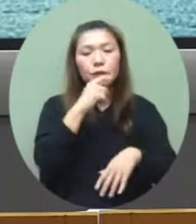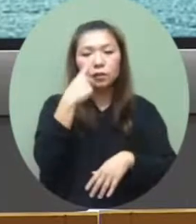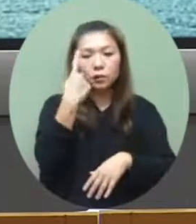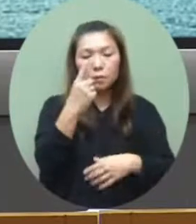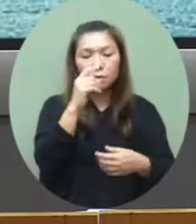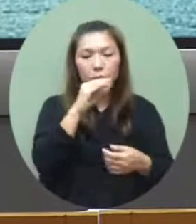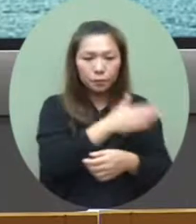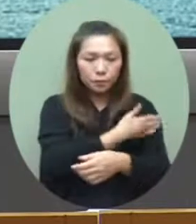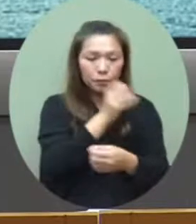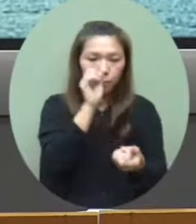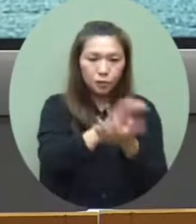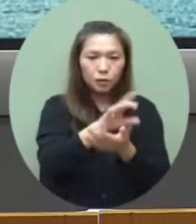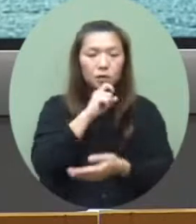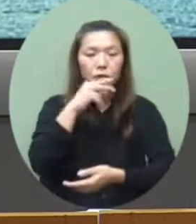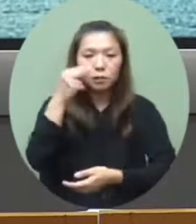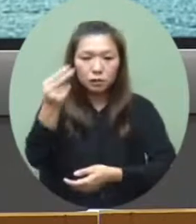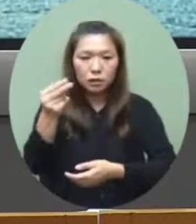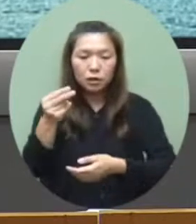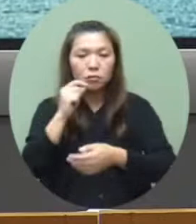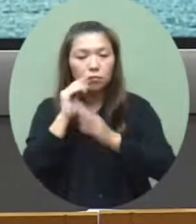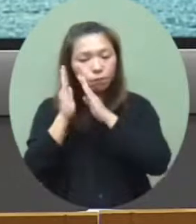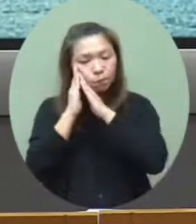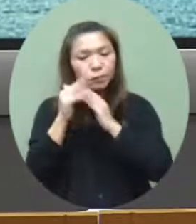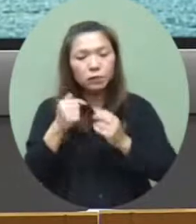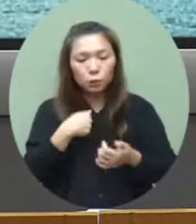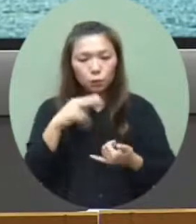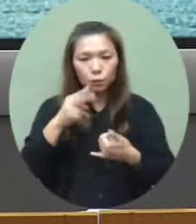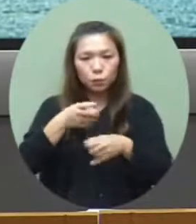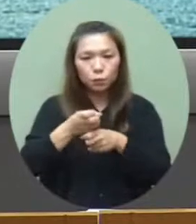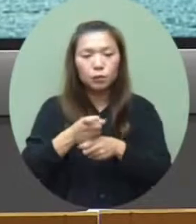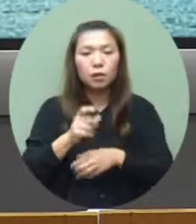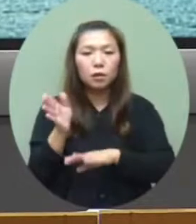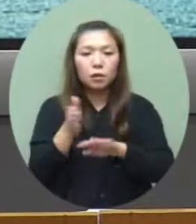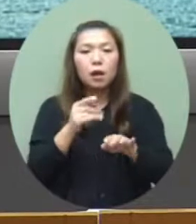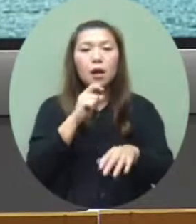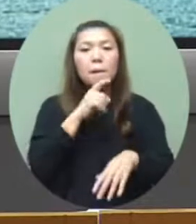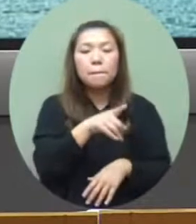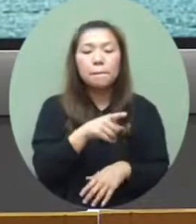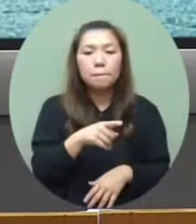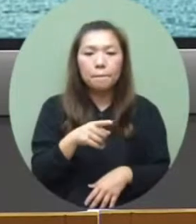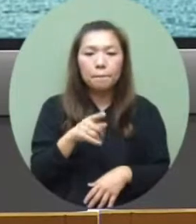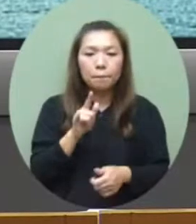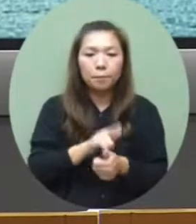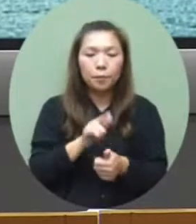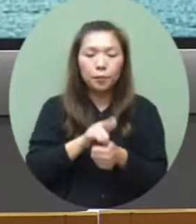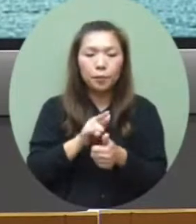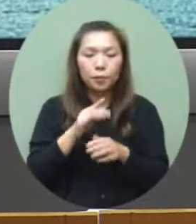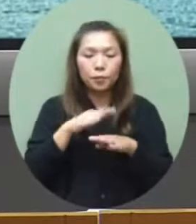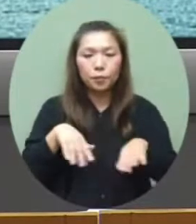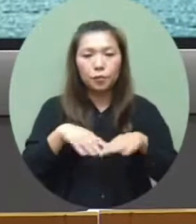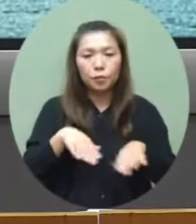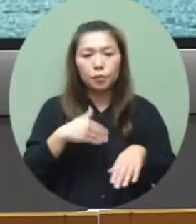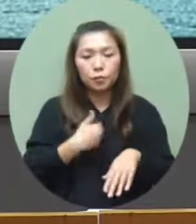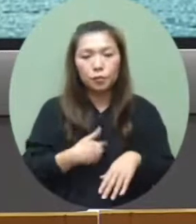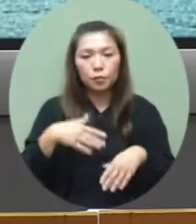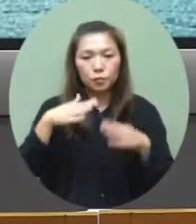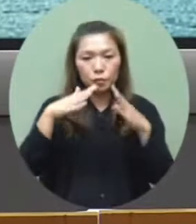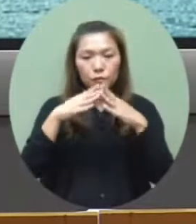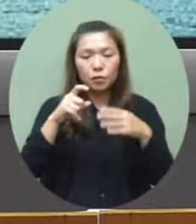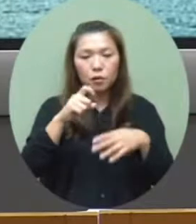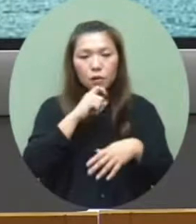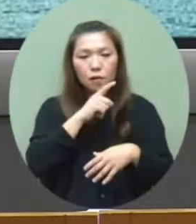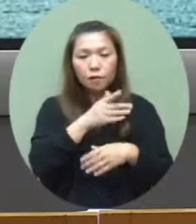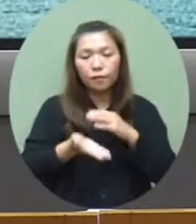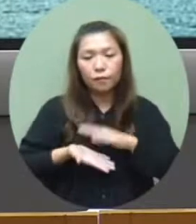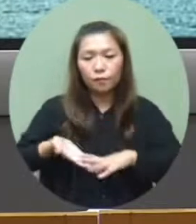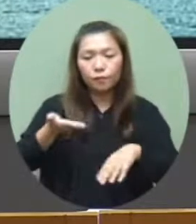1 staff member has been infected and 7 residents will have to be quarantined. The next one, 保良局薄扶林復康中心,